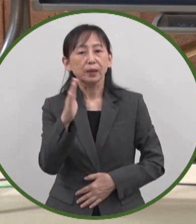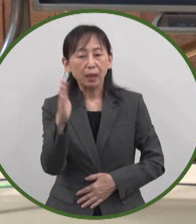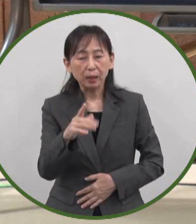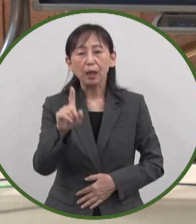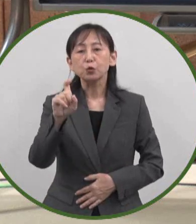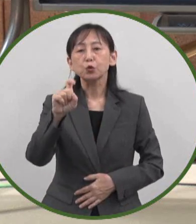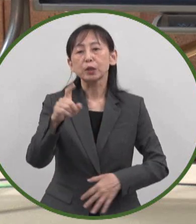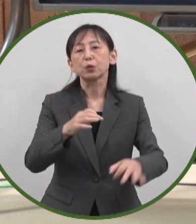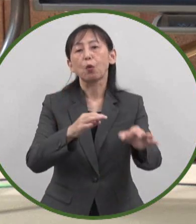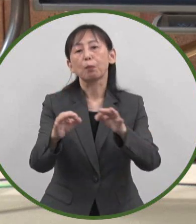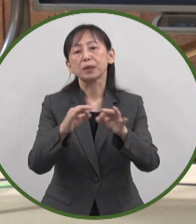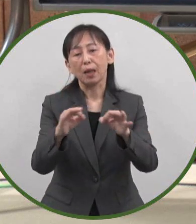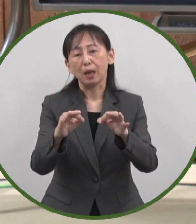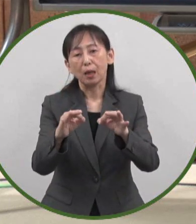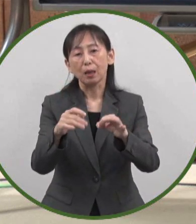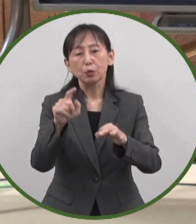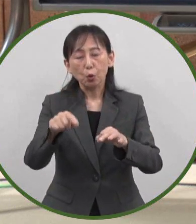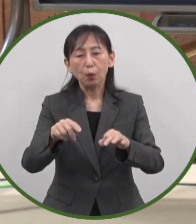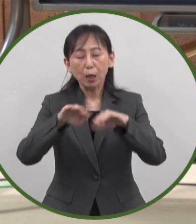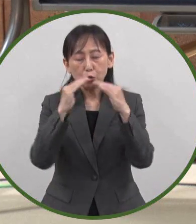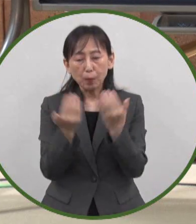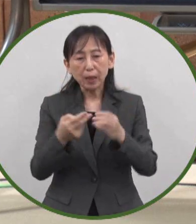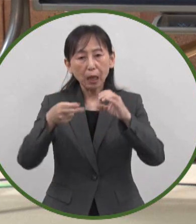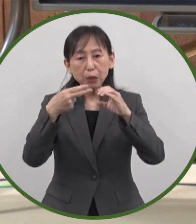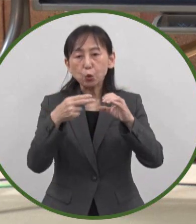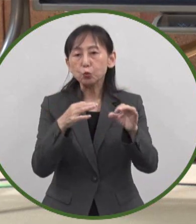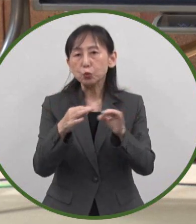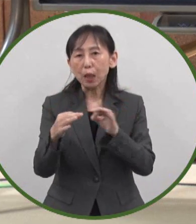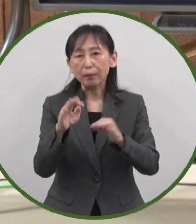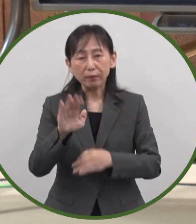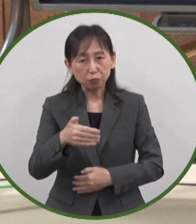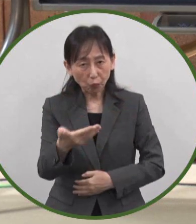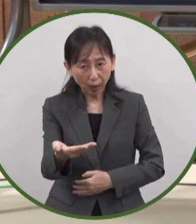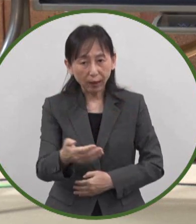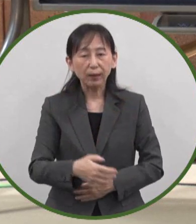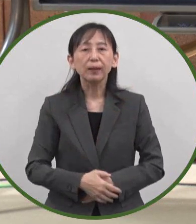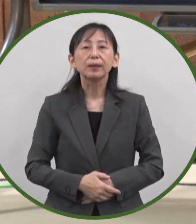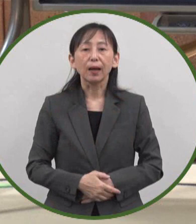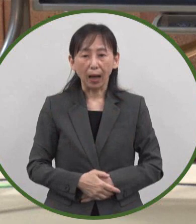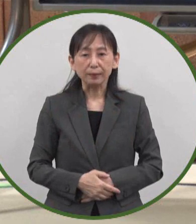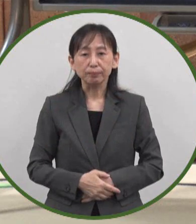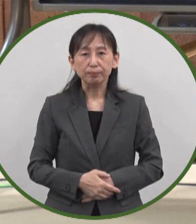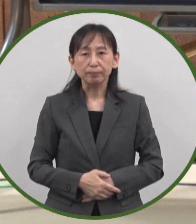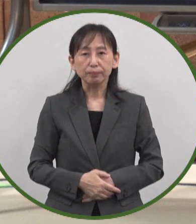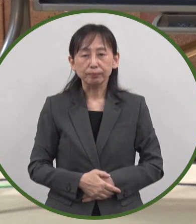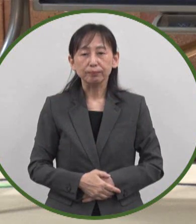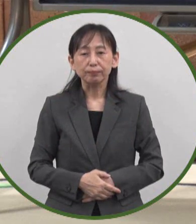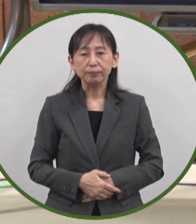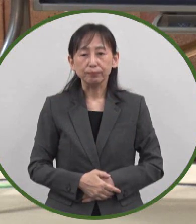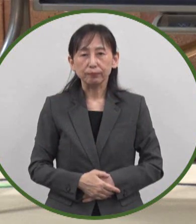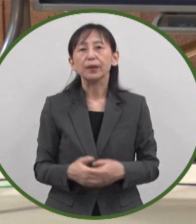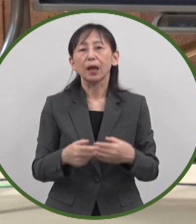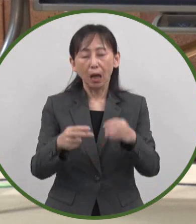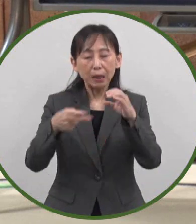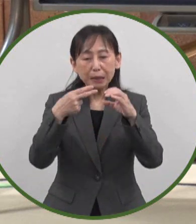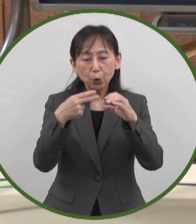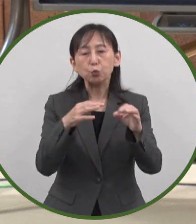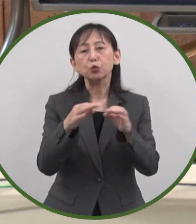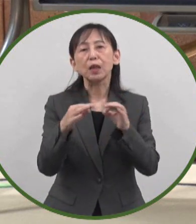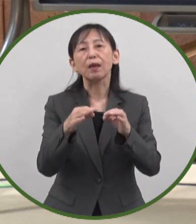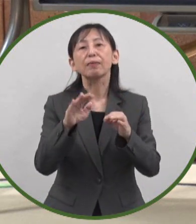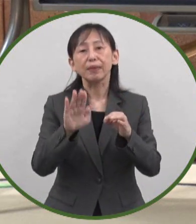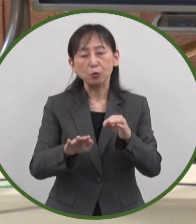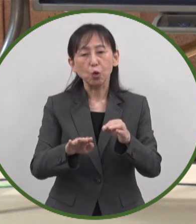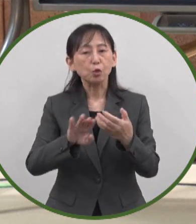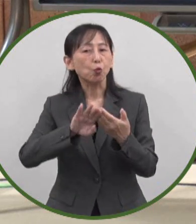11店舗、 これはいずれも飲食店ということでよろしいでしょうか。 これは飲食店、飲食店以外は